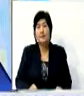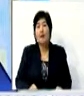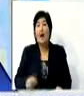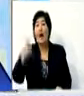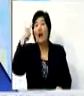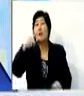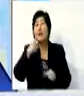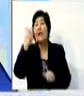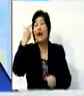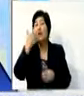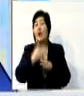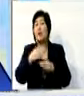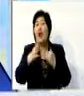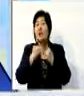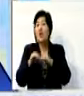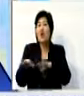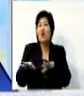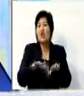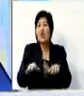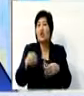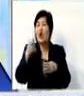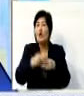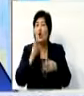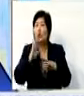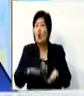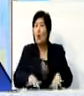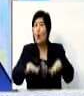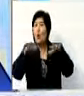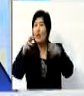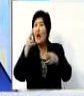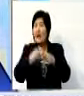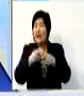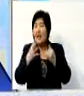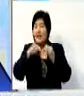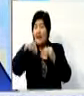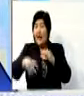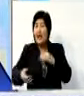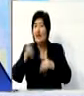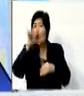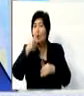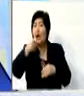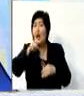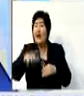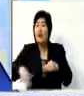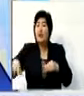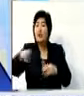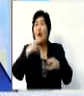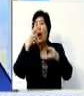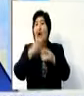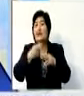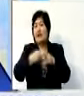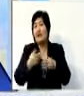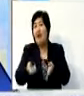Ғалымның негізгі ғылыми саласы жер сілкінісінің әсері, су тасқынының әсері және жер астынан алынған мұнай мен газдың территорияға әсерін